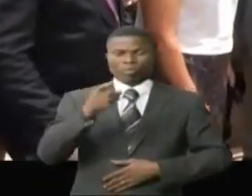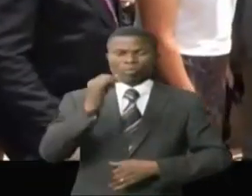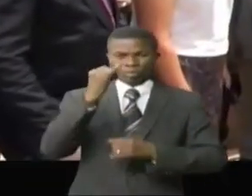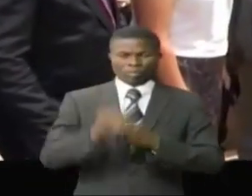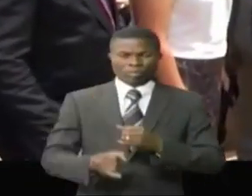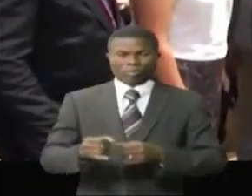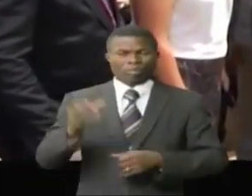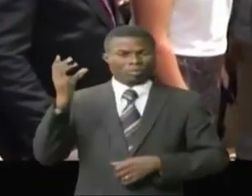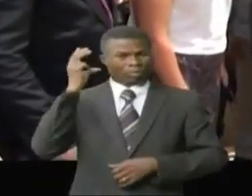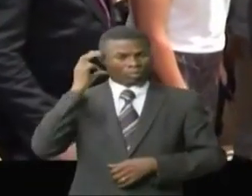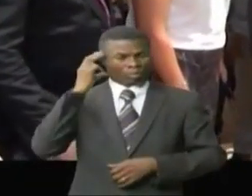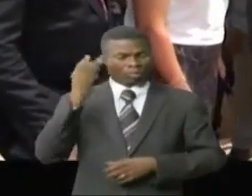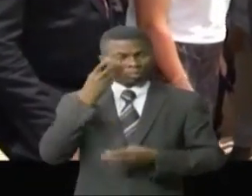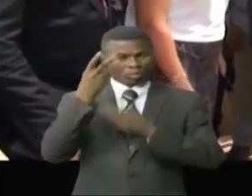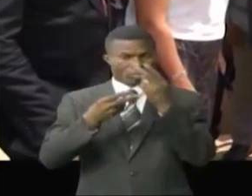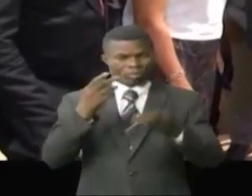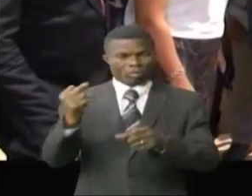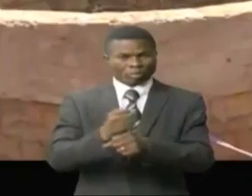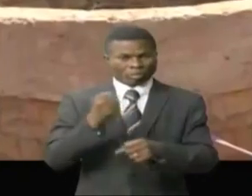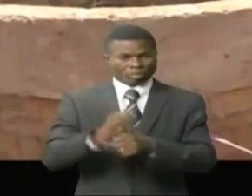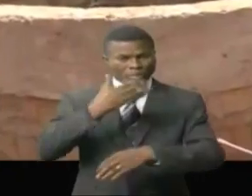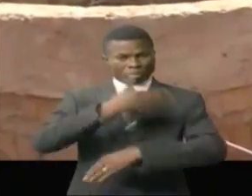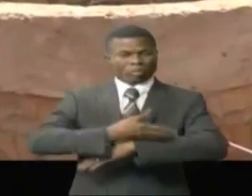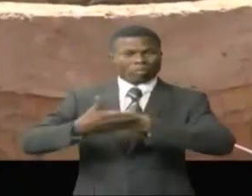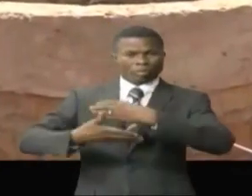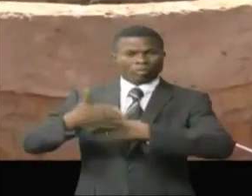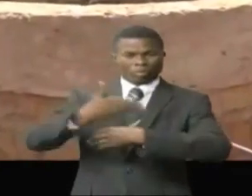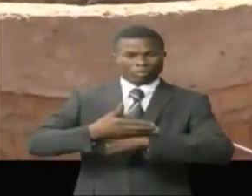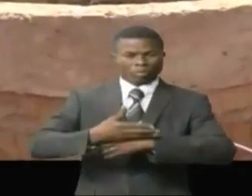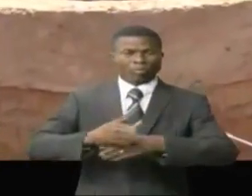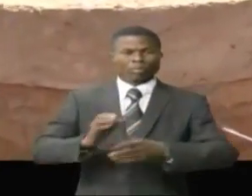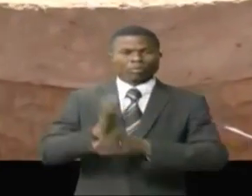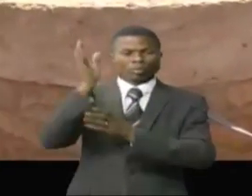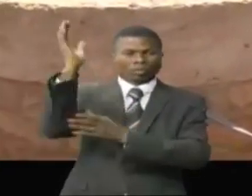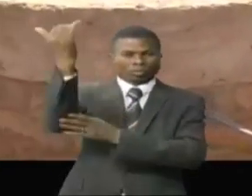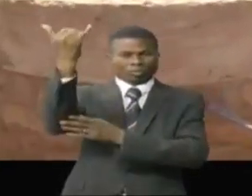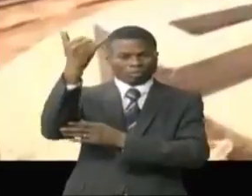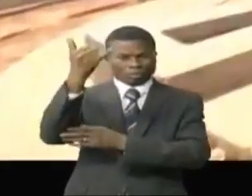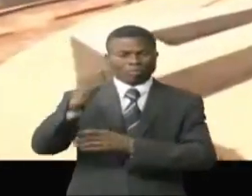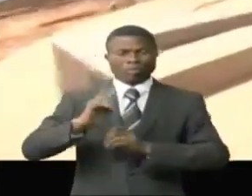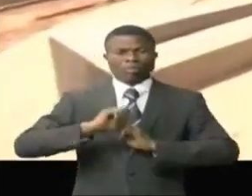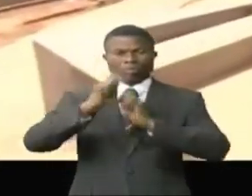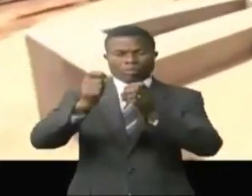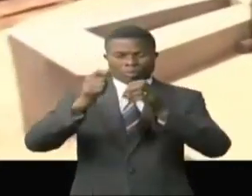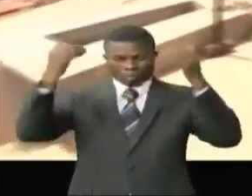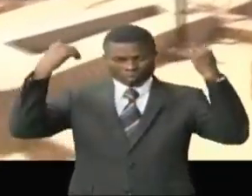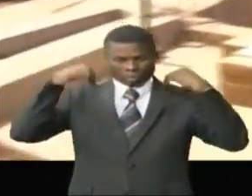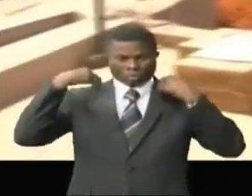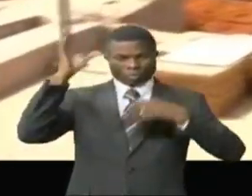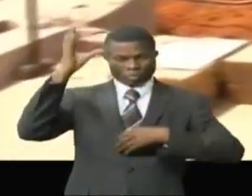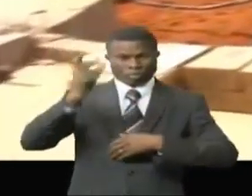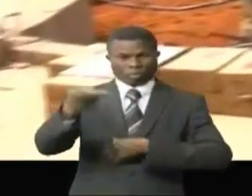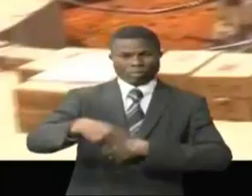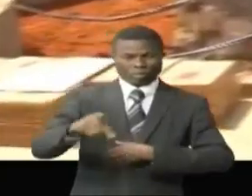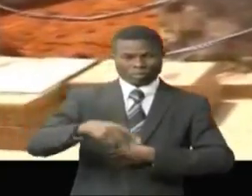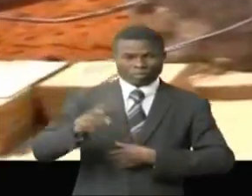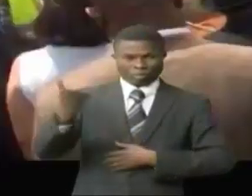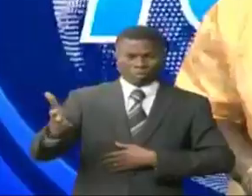à Kananga par la visite des travaux en construction d'un monument dédié au chef Kamuina Nsapu au niveau du rond-point.